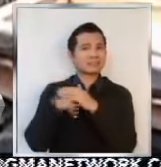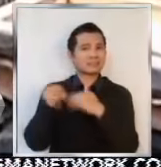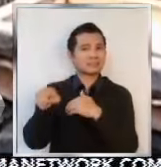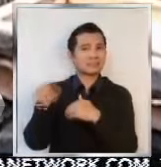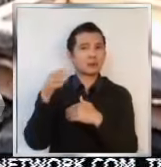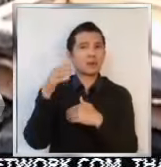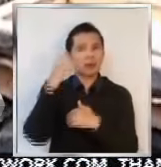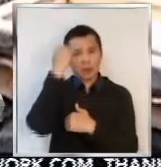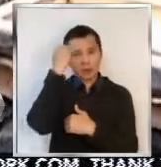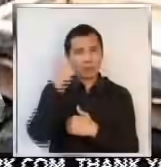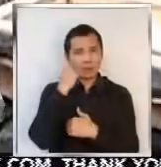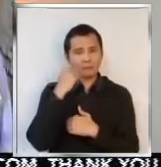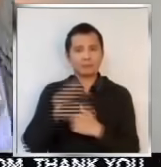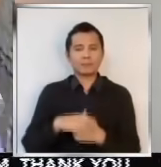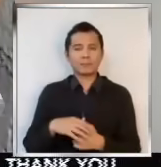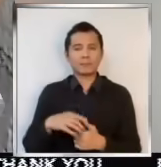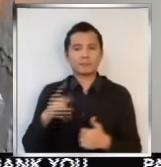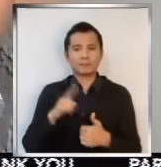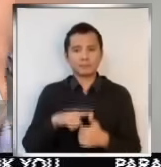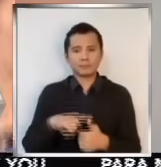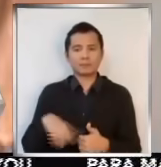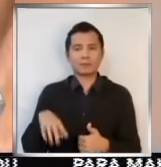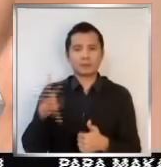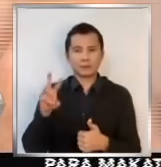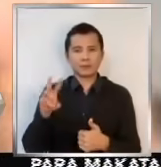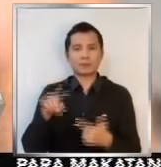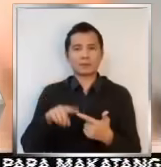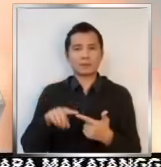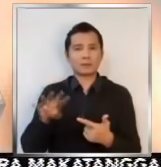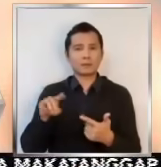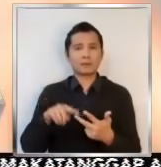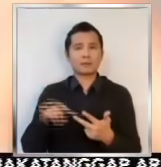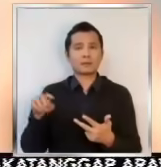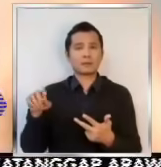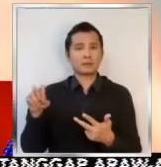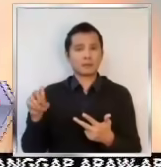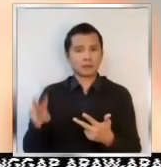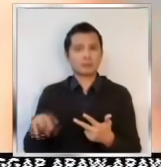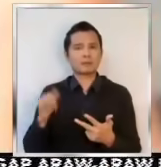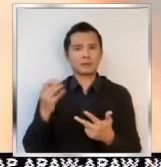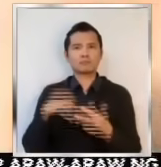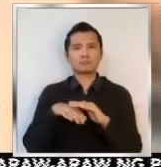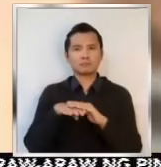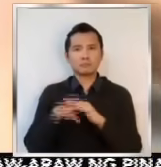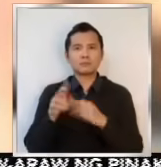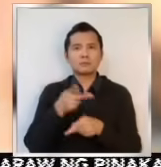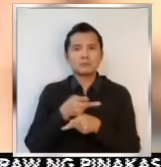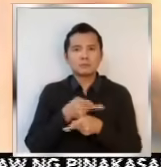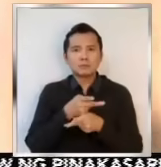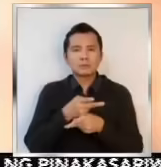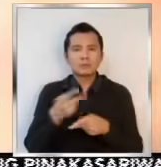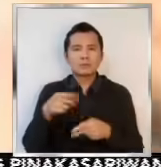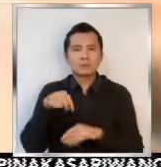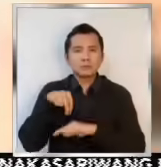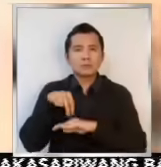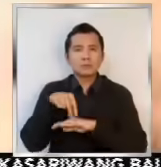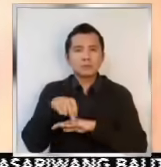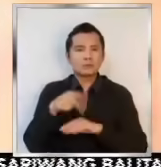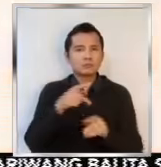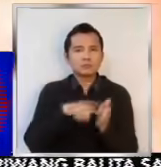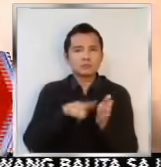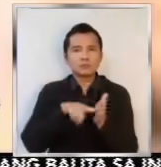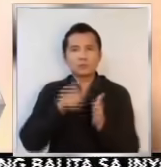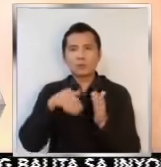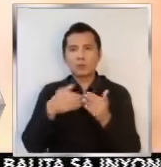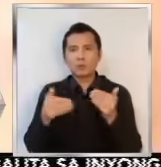2, dali-dali siyang pumasok sa nasusunog na bahay. Tinignan ko yung kuan, mga bata kung nandun sila roon, kaya pinasok ko yung